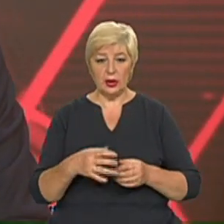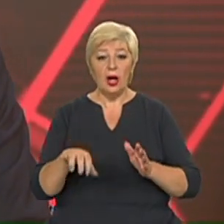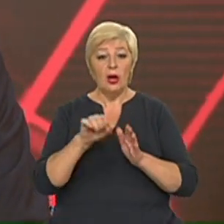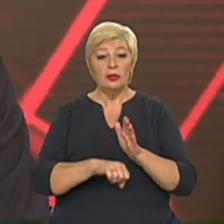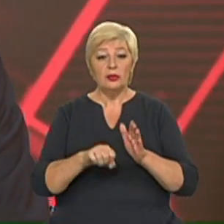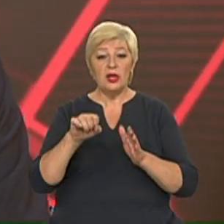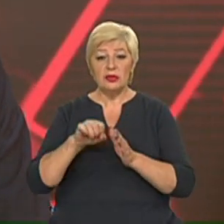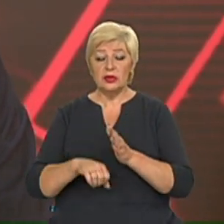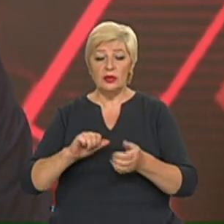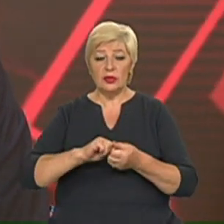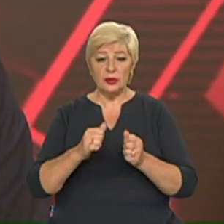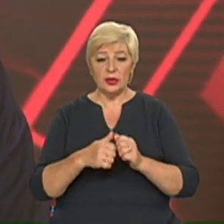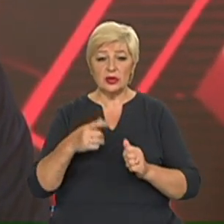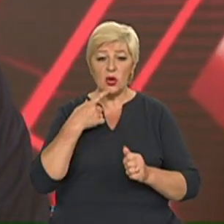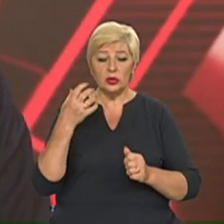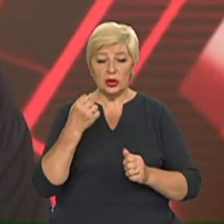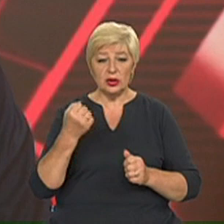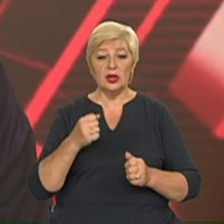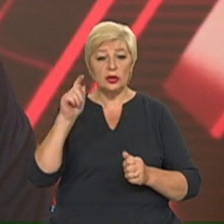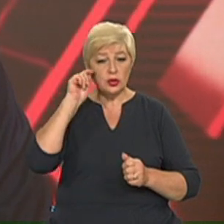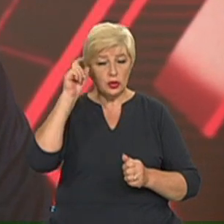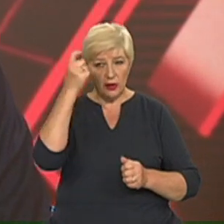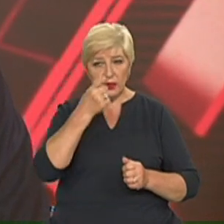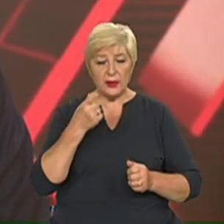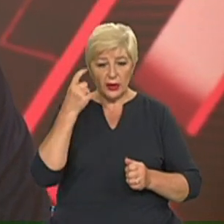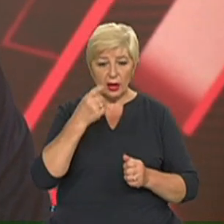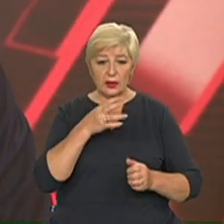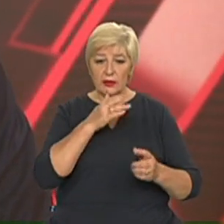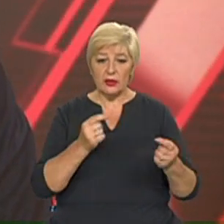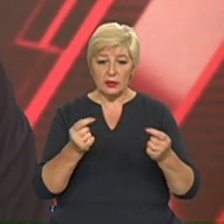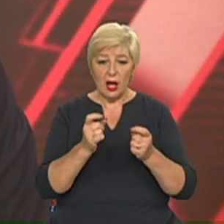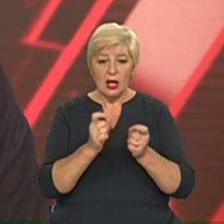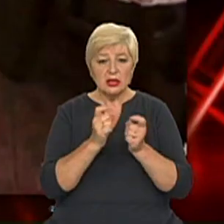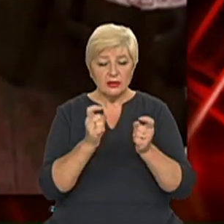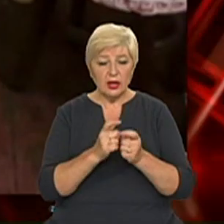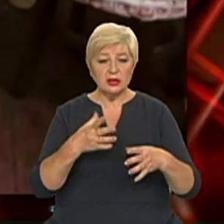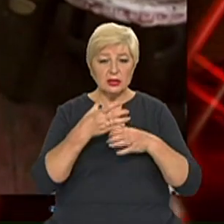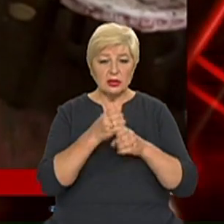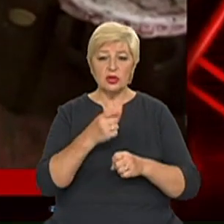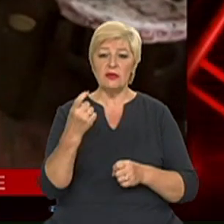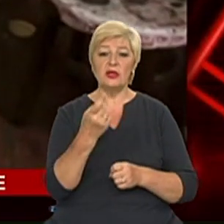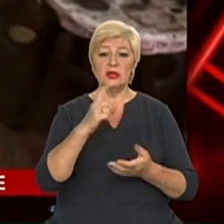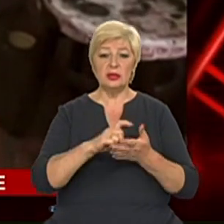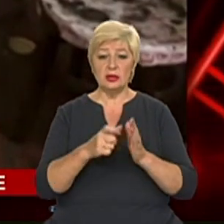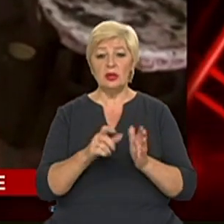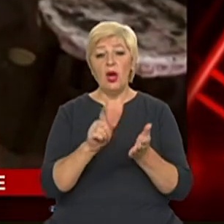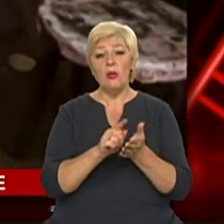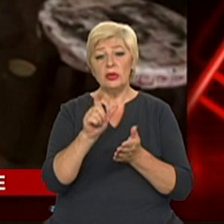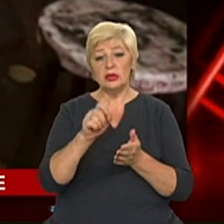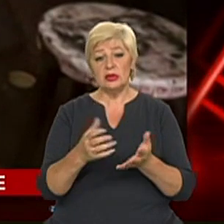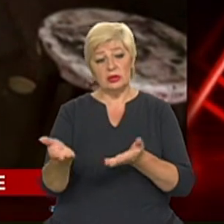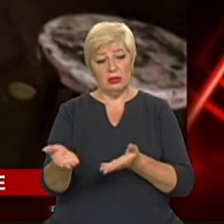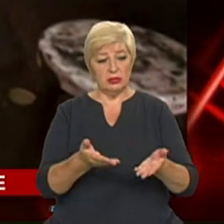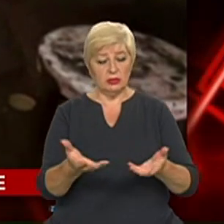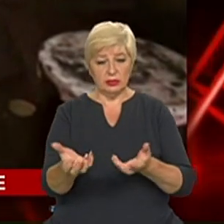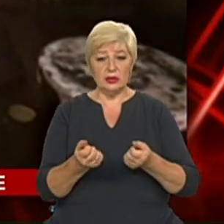Убивство в Кам'янському. У неділю чоловік на підпитку під час сварки задушив власницю квартири. Пенсіонерка пустила пожити до себе молоде